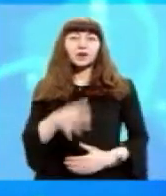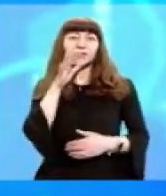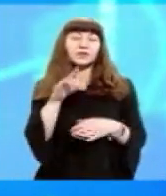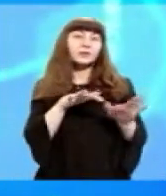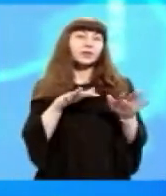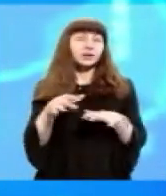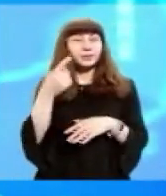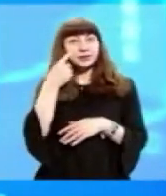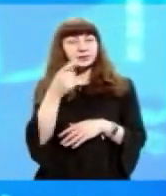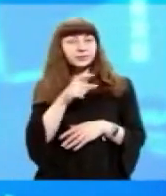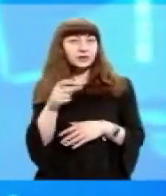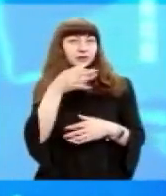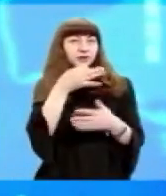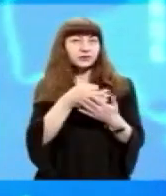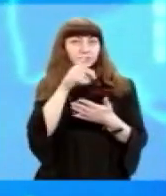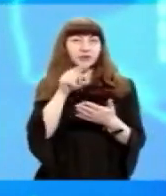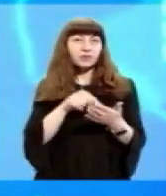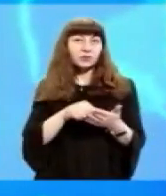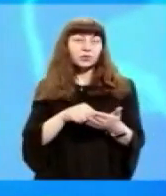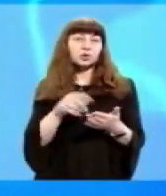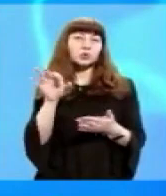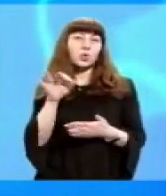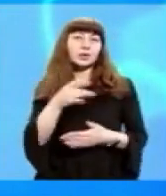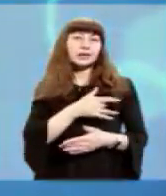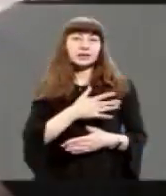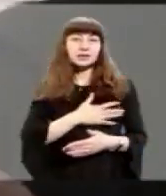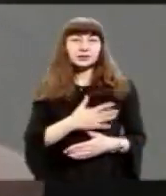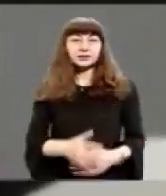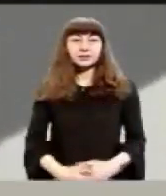туындаған сауалдарға жауап беріп, ережелерді түсіндірді.